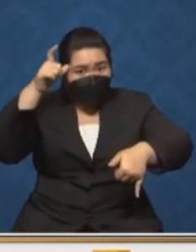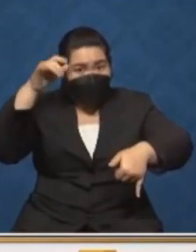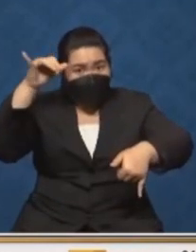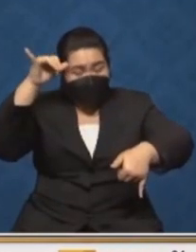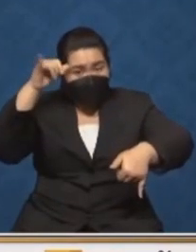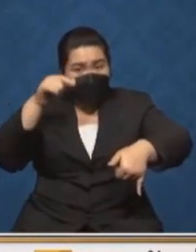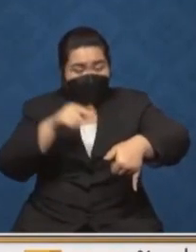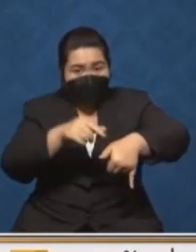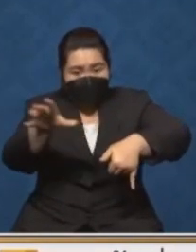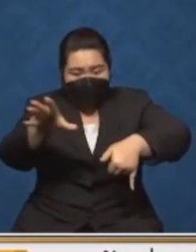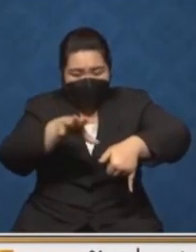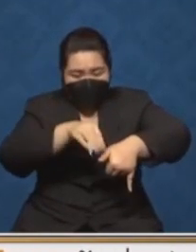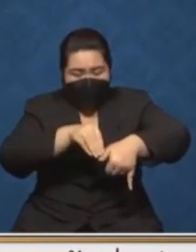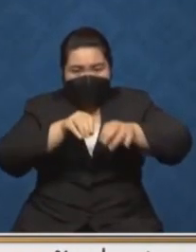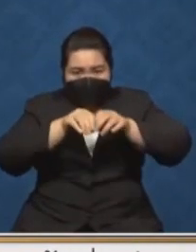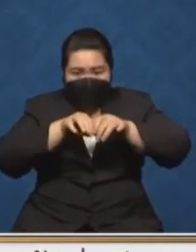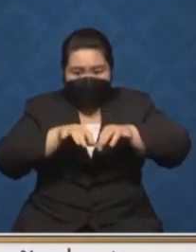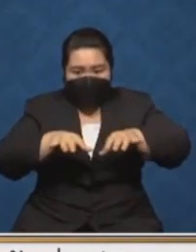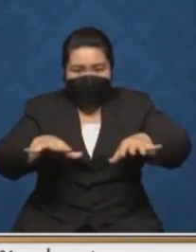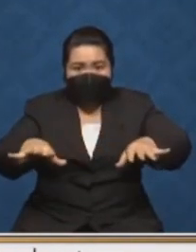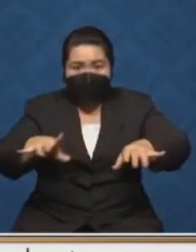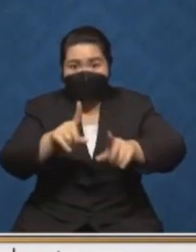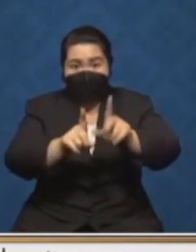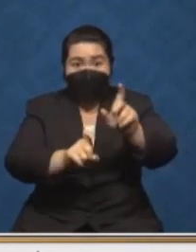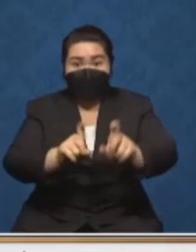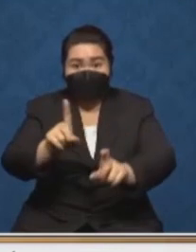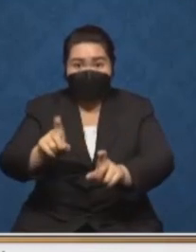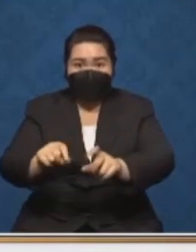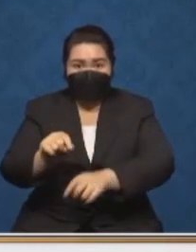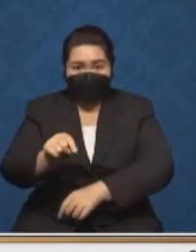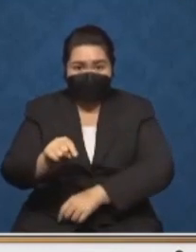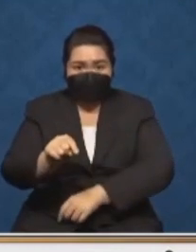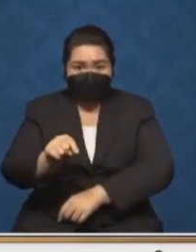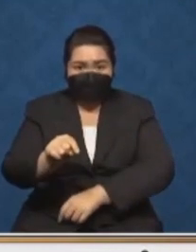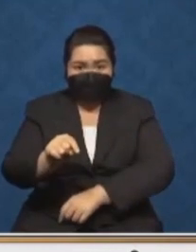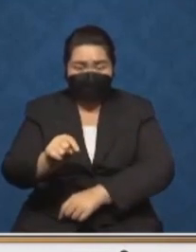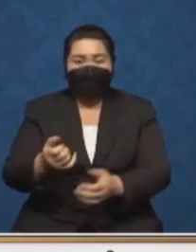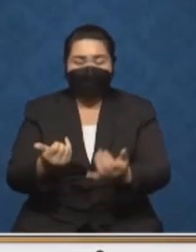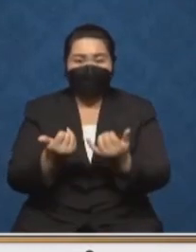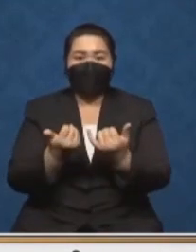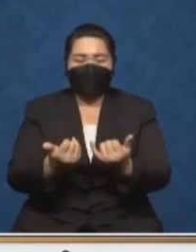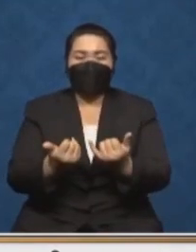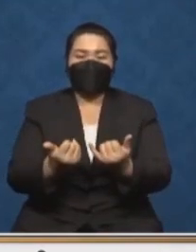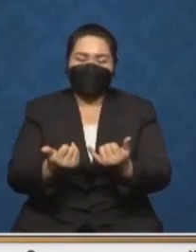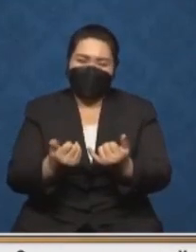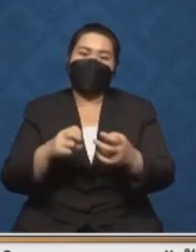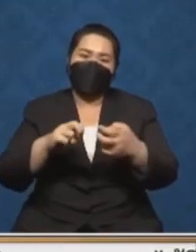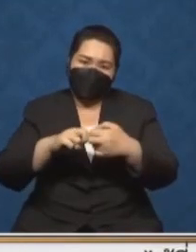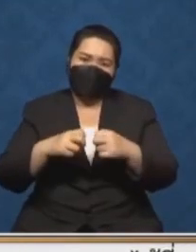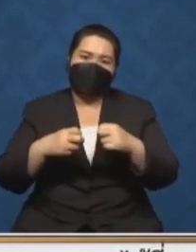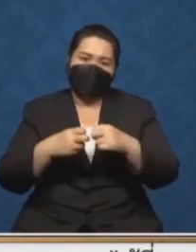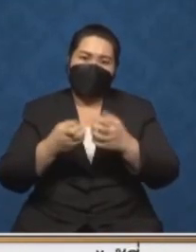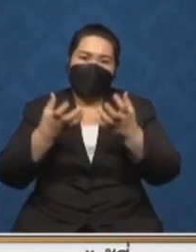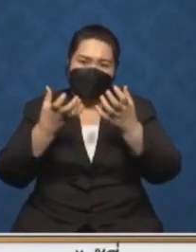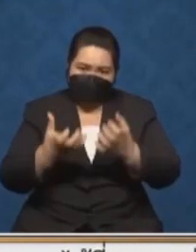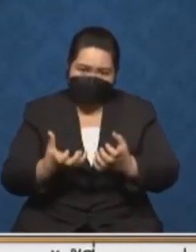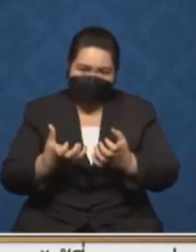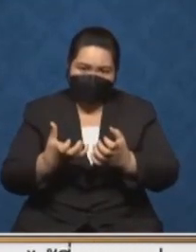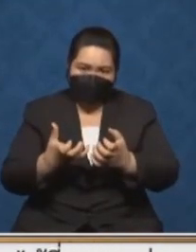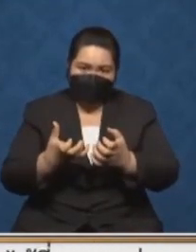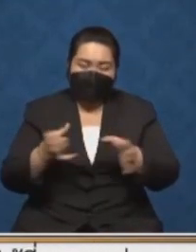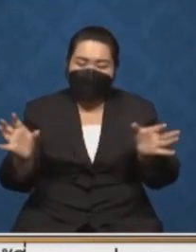เกิดระบาดในโกระเบือซึ่งตอนนี้กำลังลุกรามมาถึงสุกกร